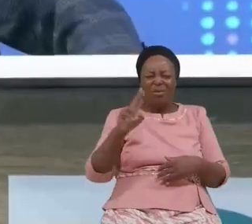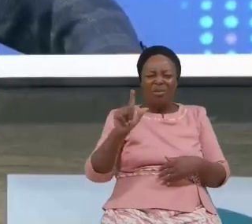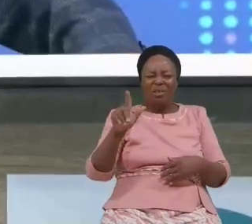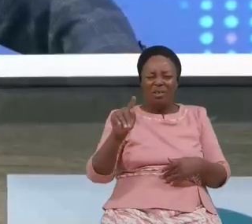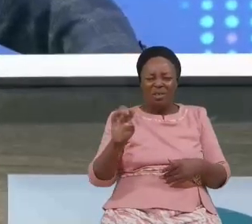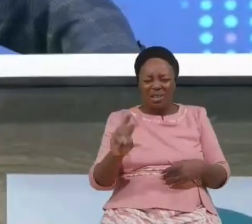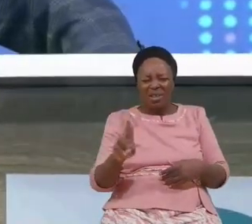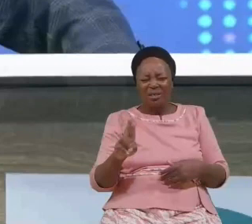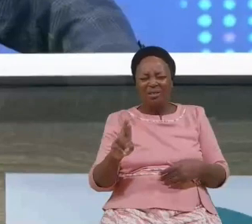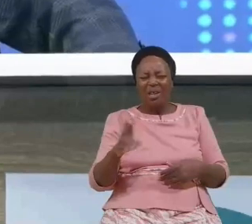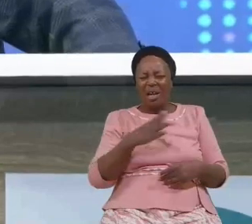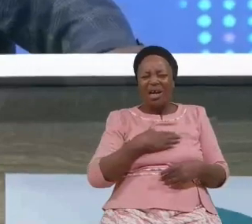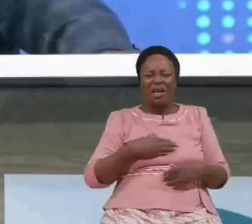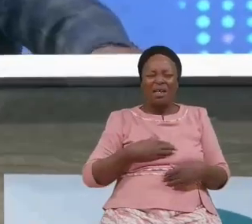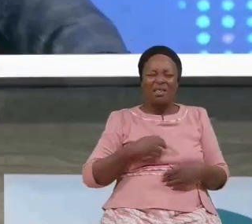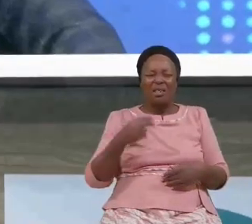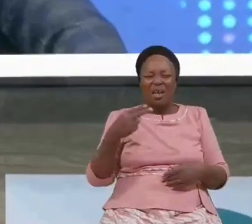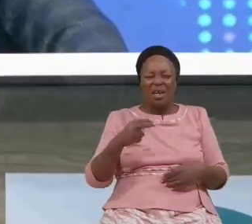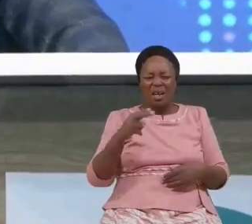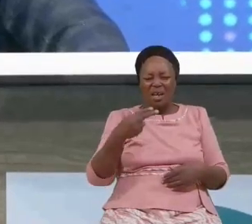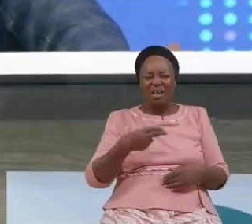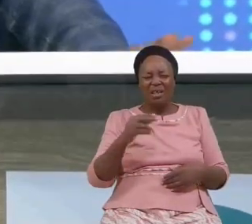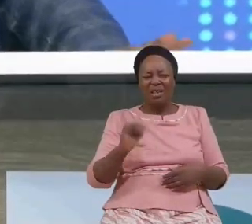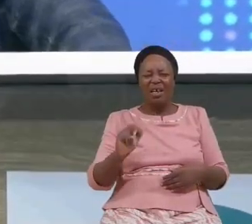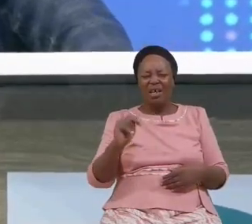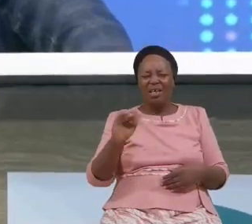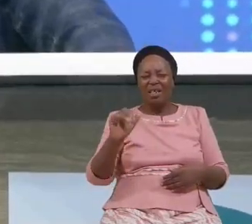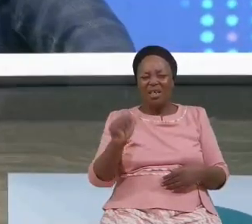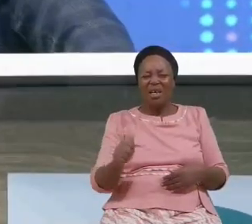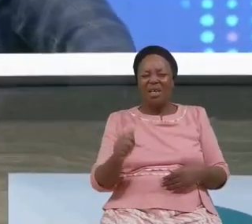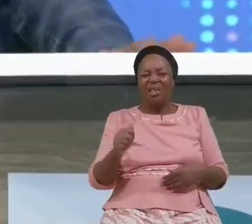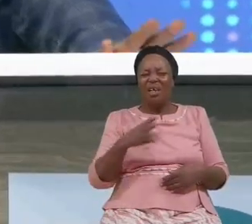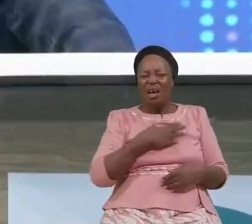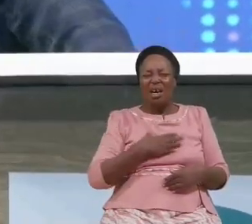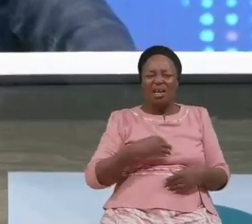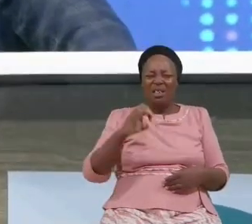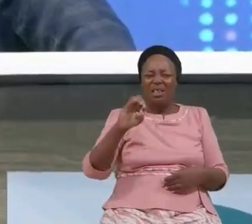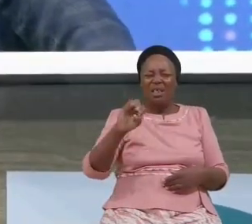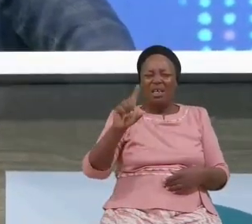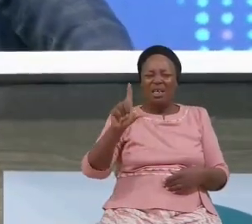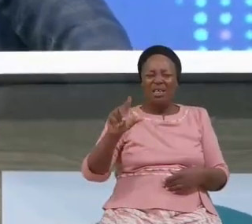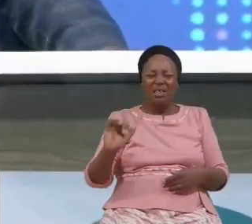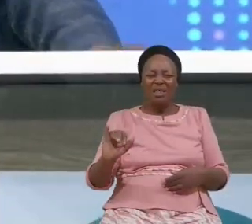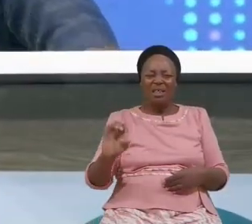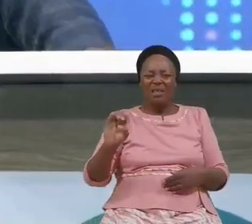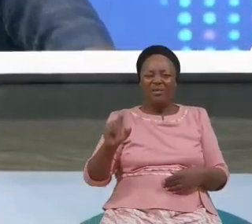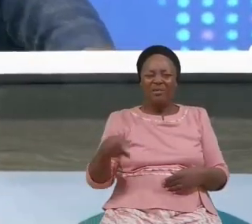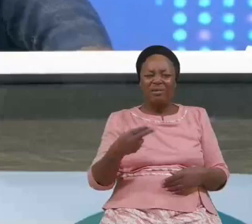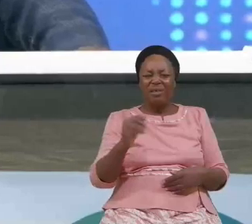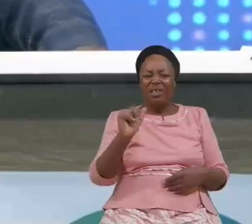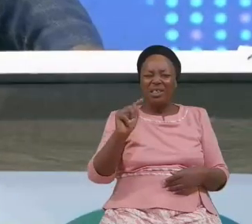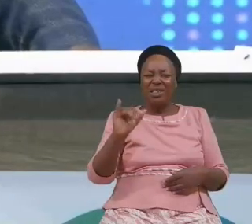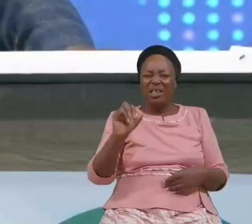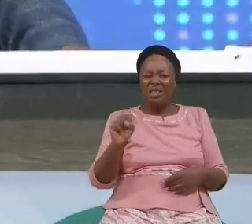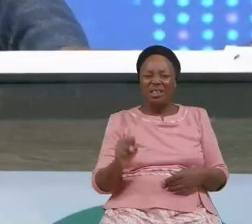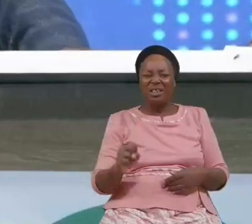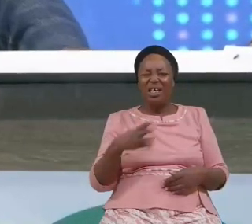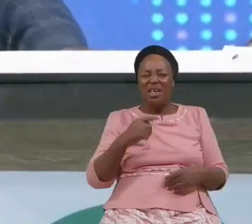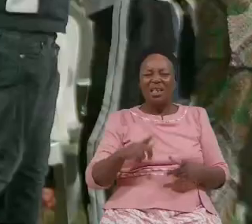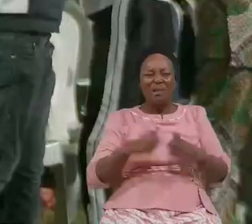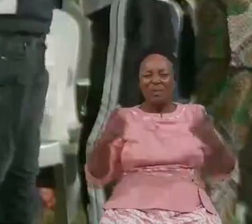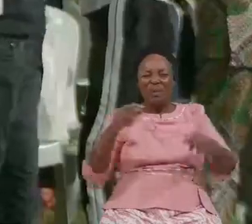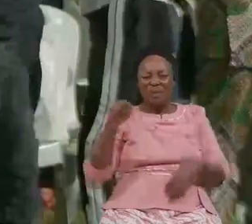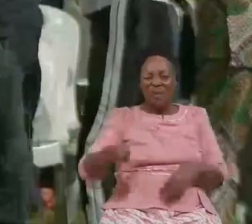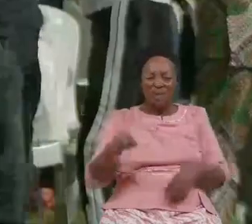hernie et les fantasis les pieds gros que Dieu vous touche